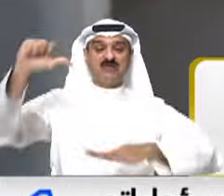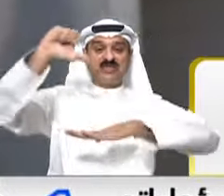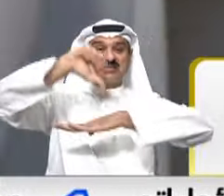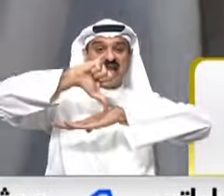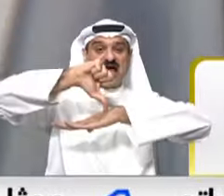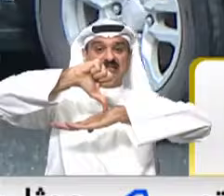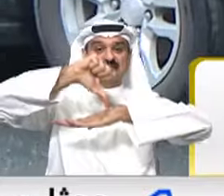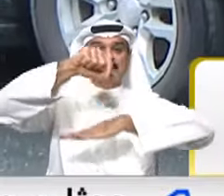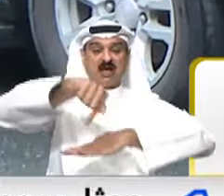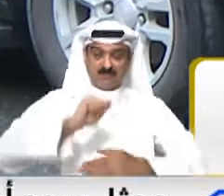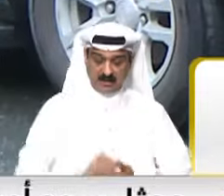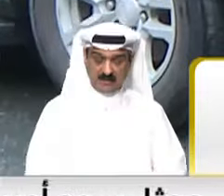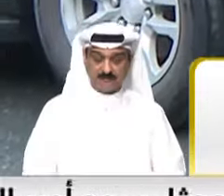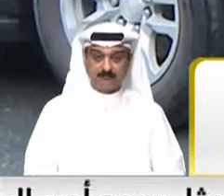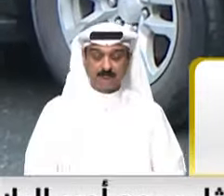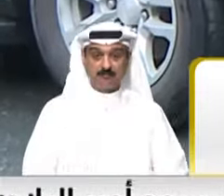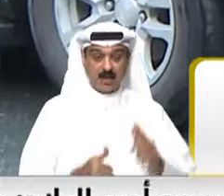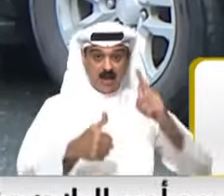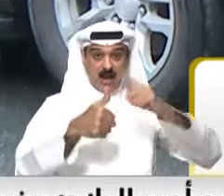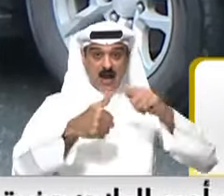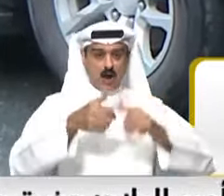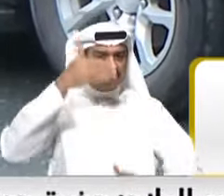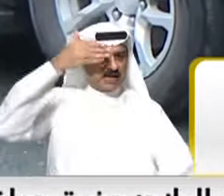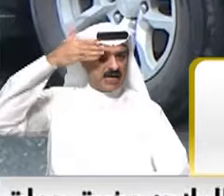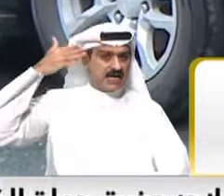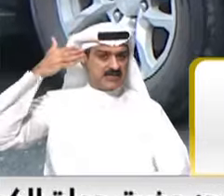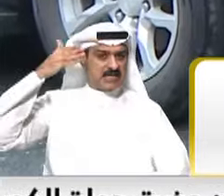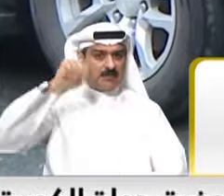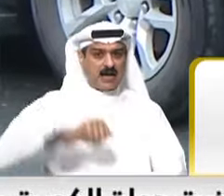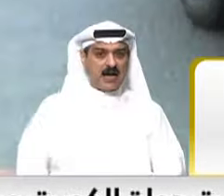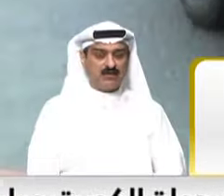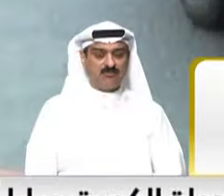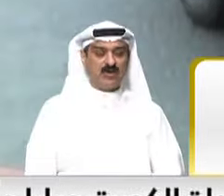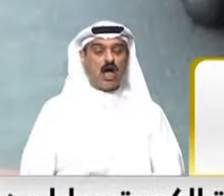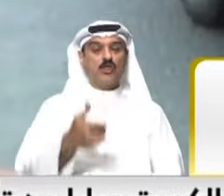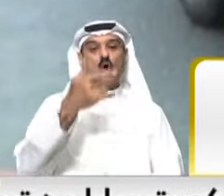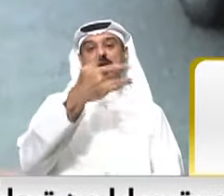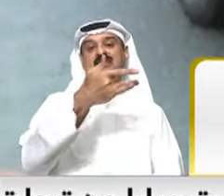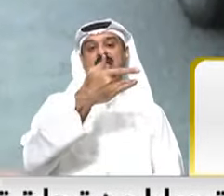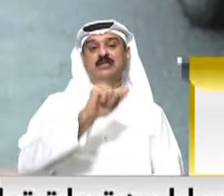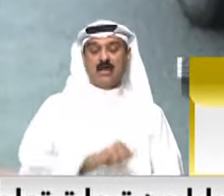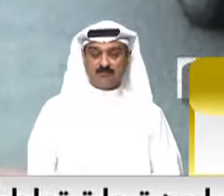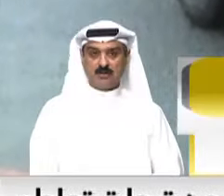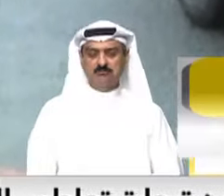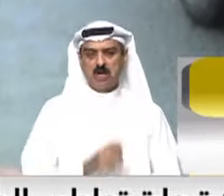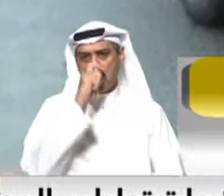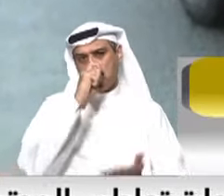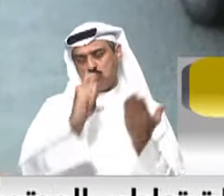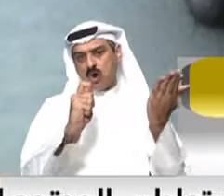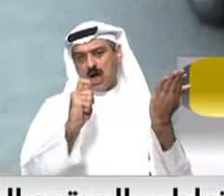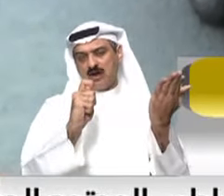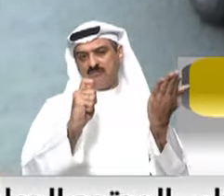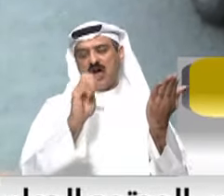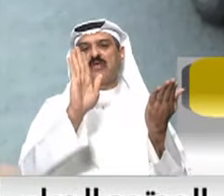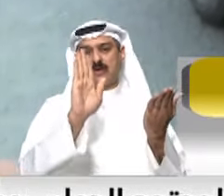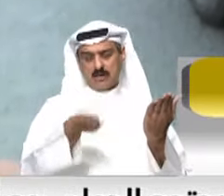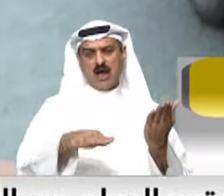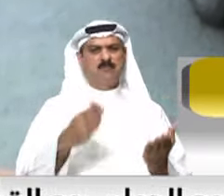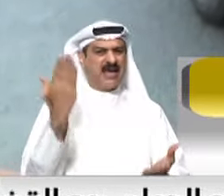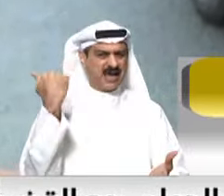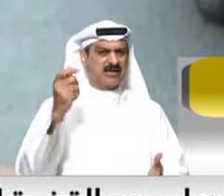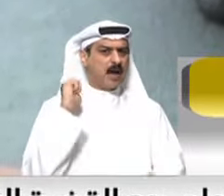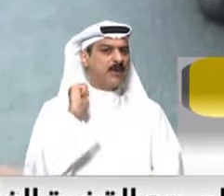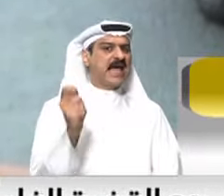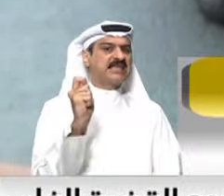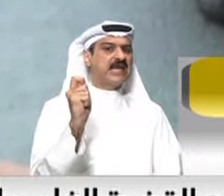والتي شملت الصبيخات والدوحة والدعية. هذه العقارات مخالفة وتم انذارها مسبقا